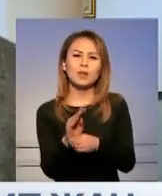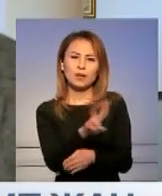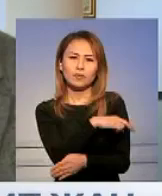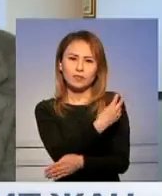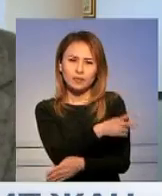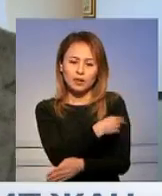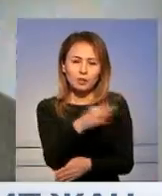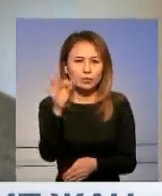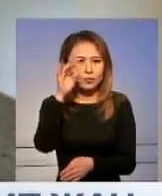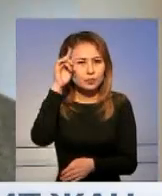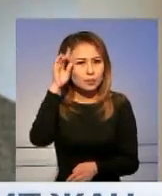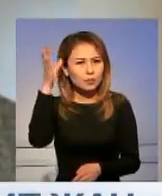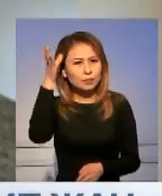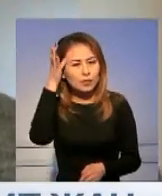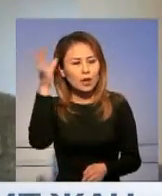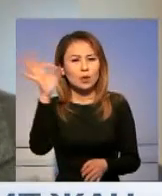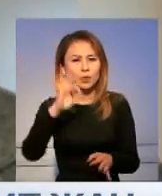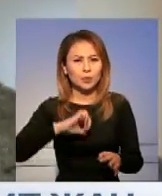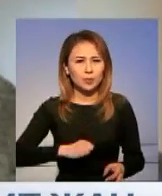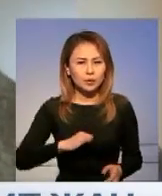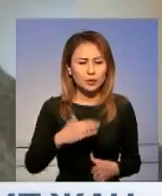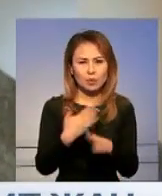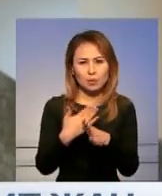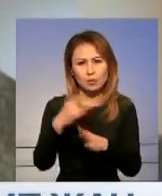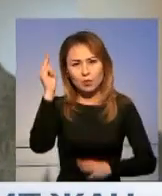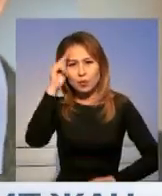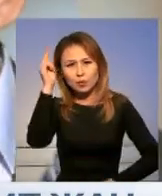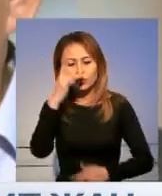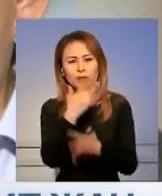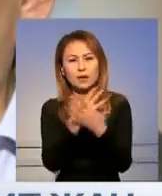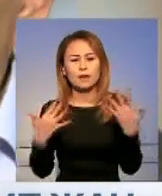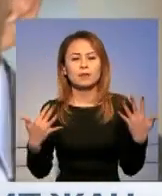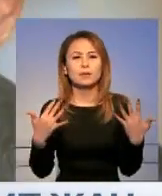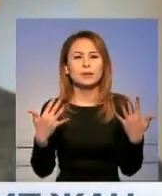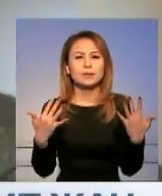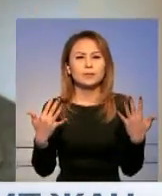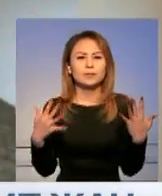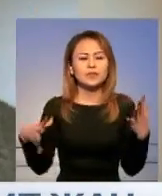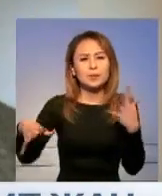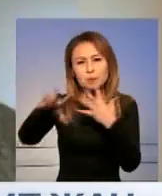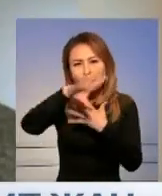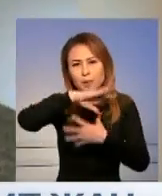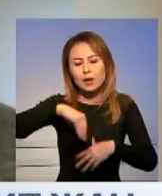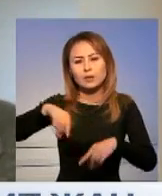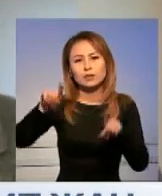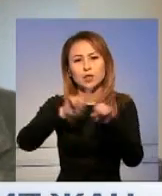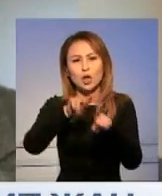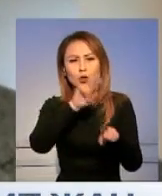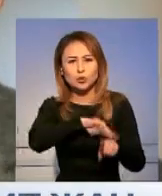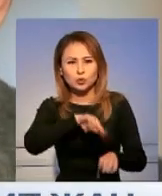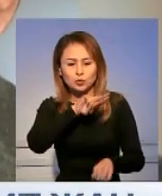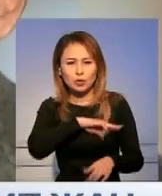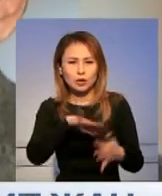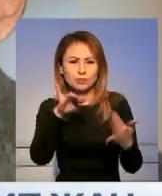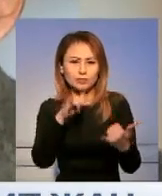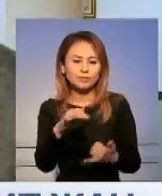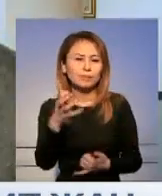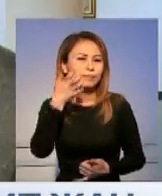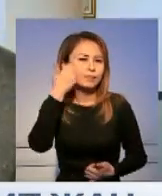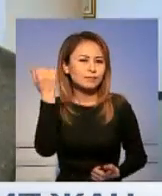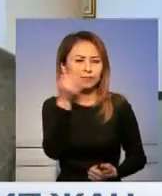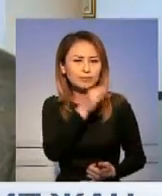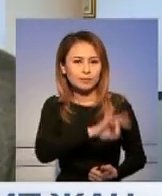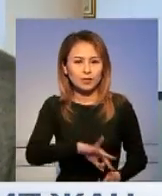дәрігерлік жағынан білімі бар, юрист жағынан оқып, одан кейін медиация жағынан оқып, соның бәрін осы жұмыстарында қазір пайдаланып жүр.